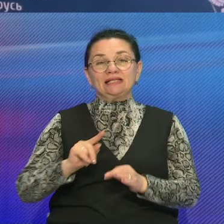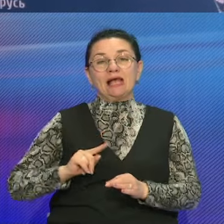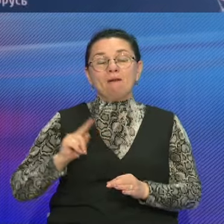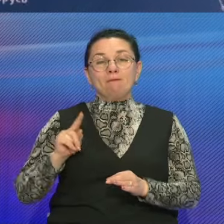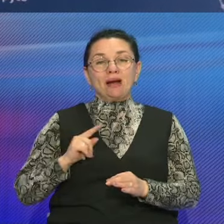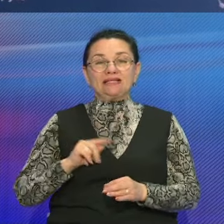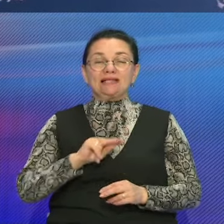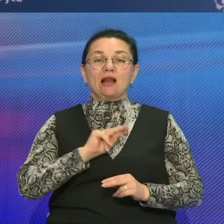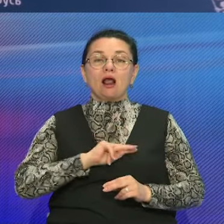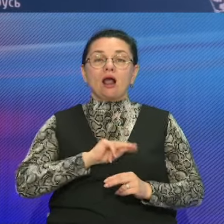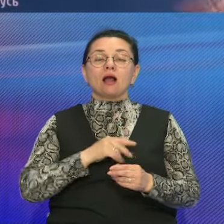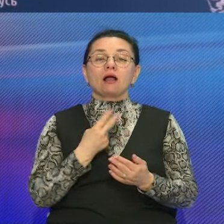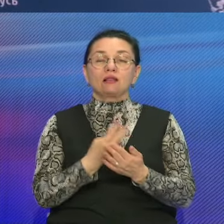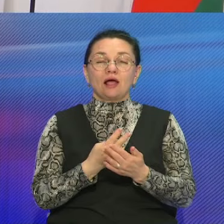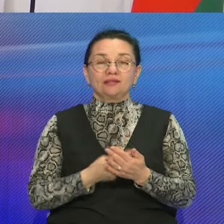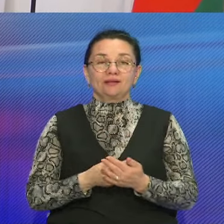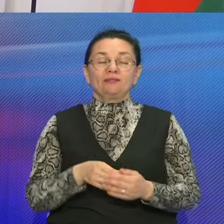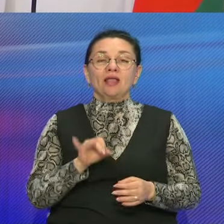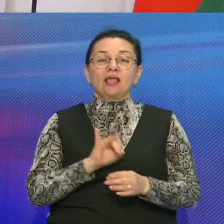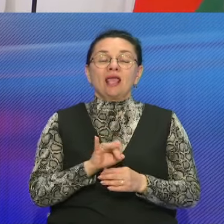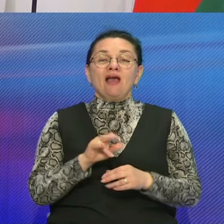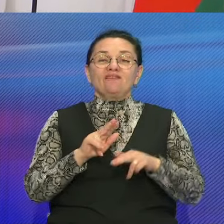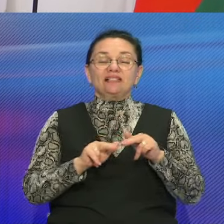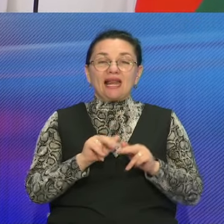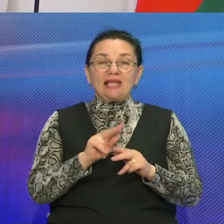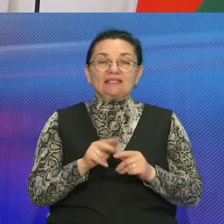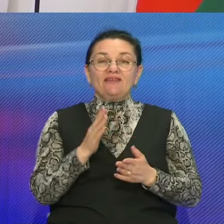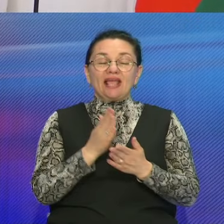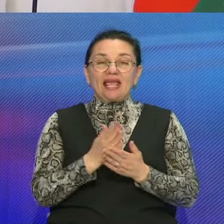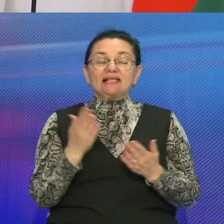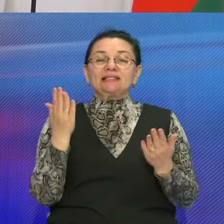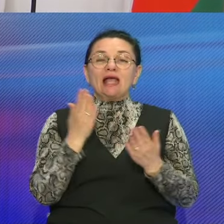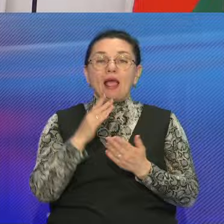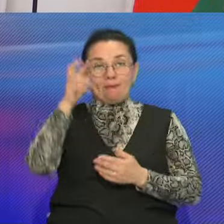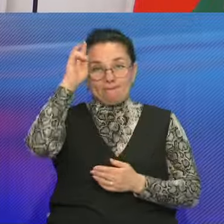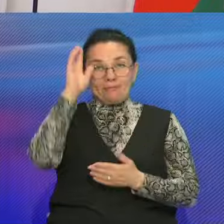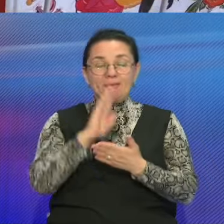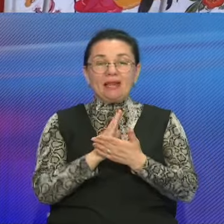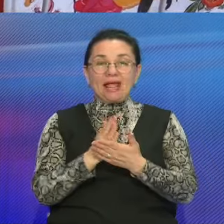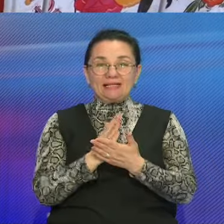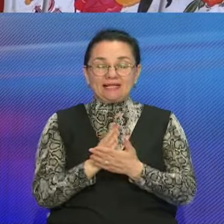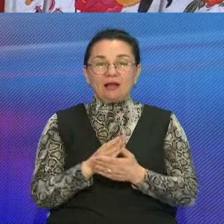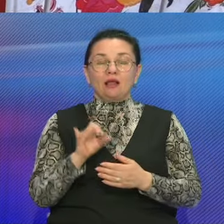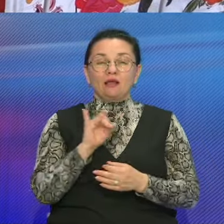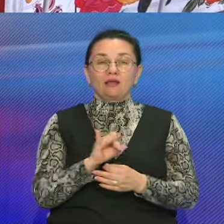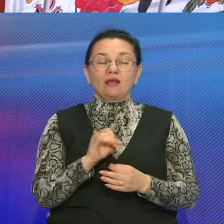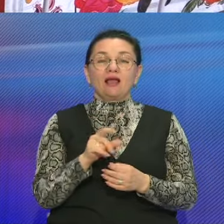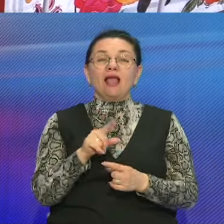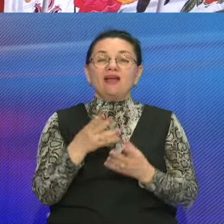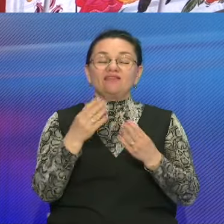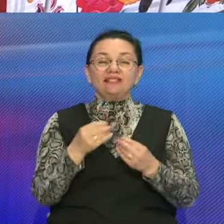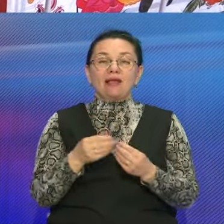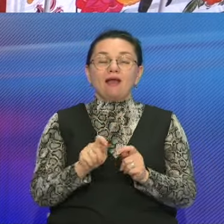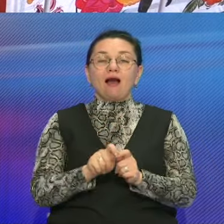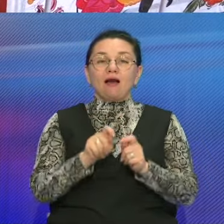российских и белорусских мастаков и лекции. У будинку есть кинозала и библиотека. До слова, опошня литеральна у день открытия